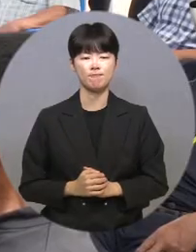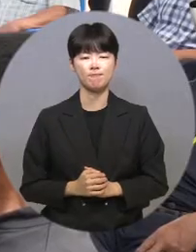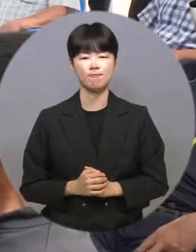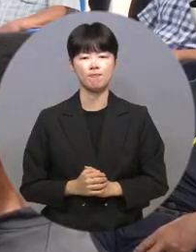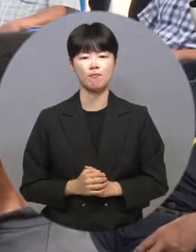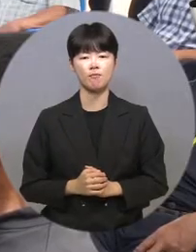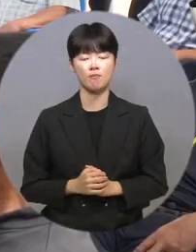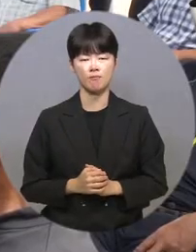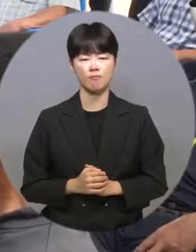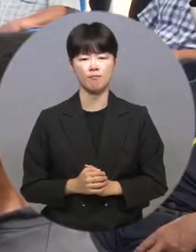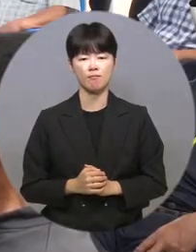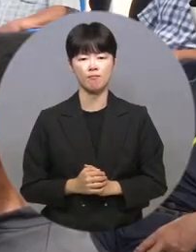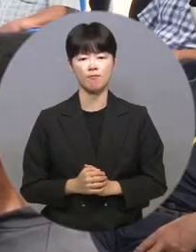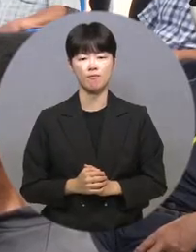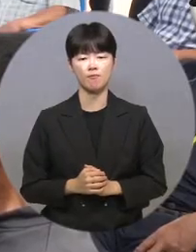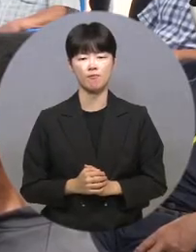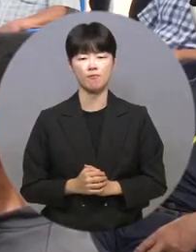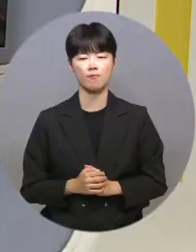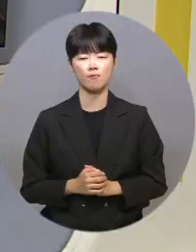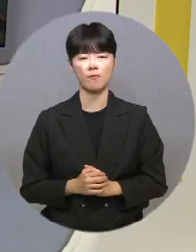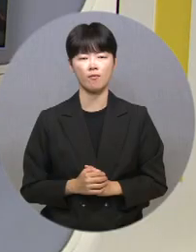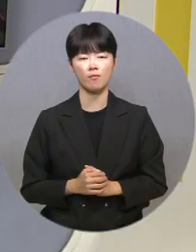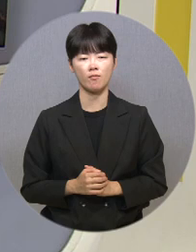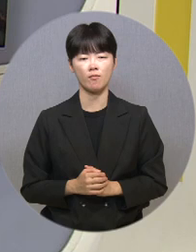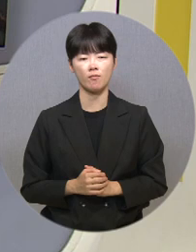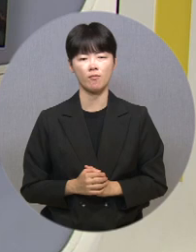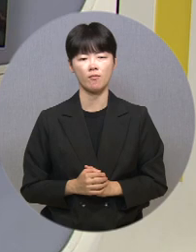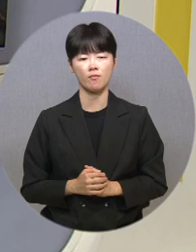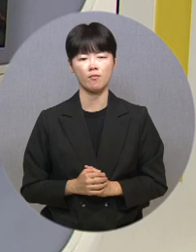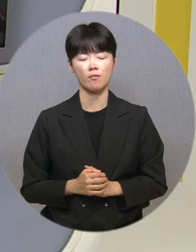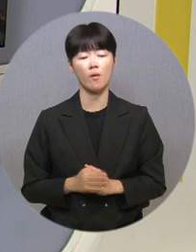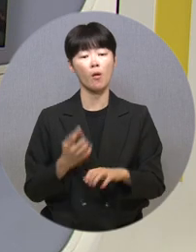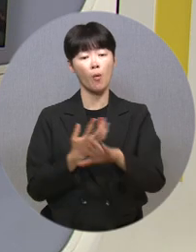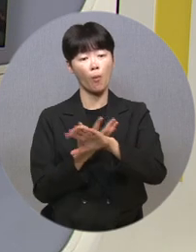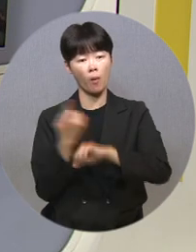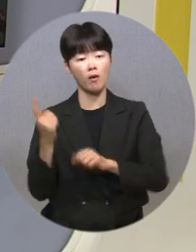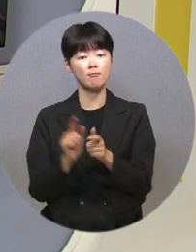복지TV 호남방송 이종혜입니다. 이 밖에 자세한